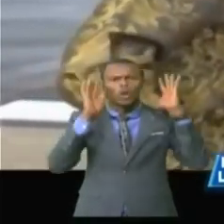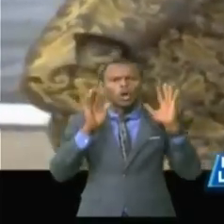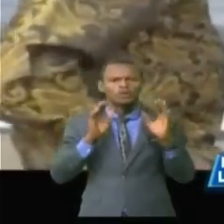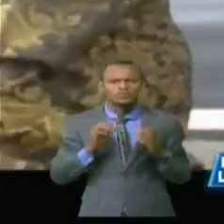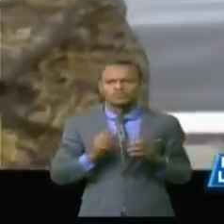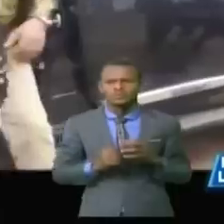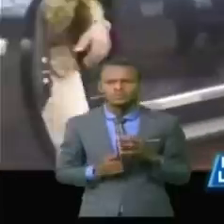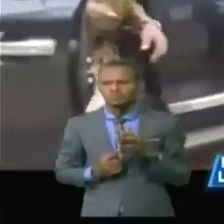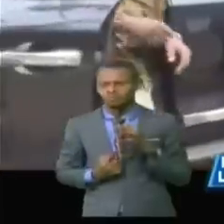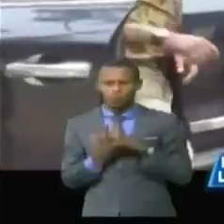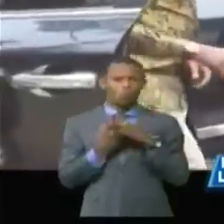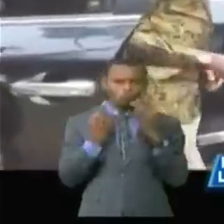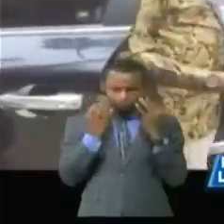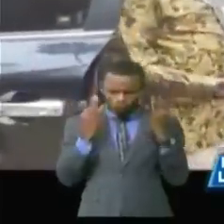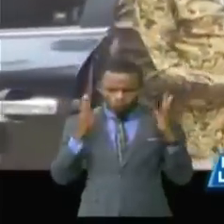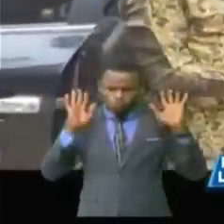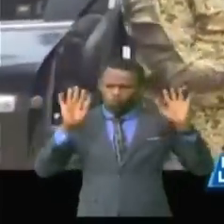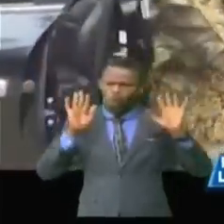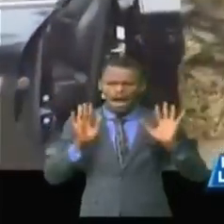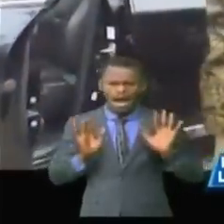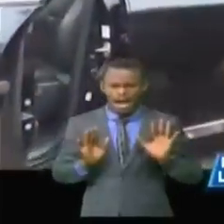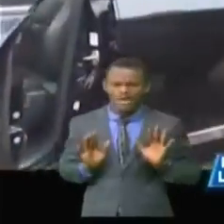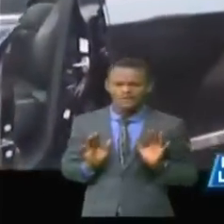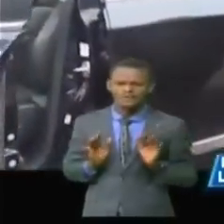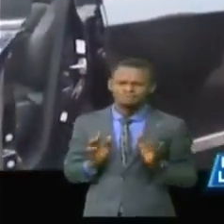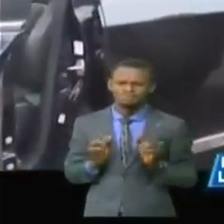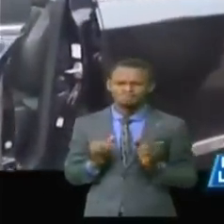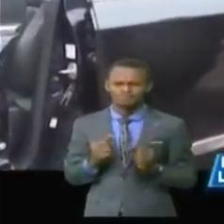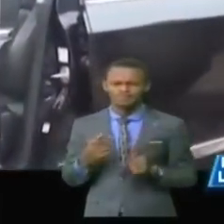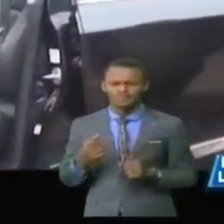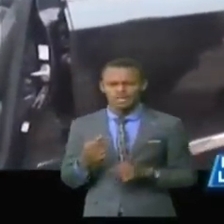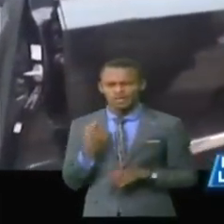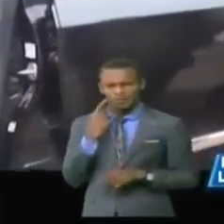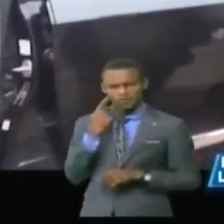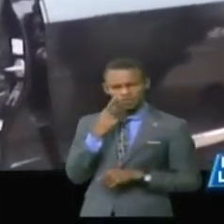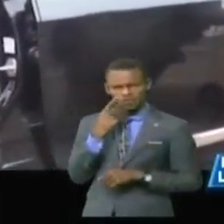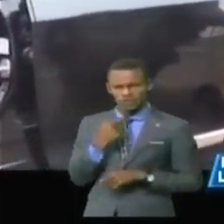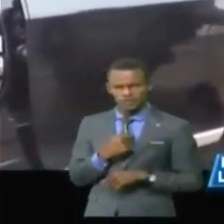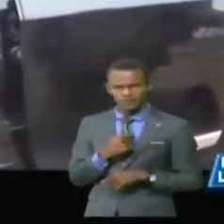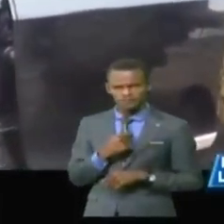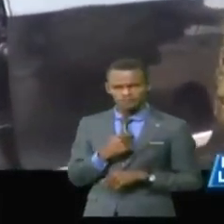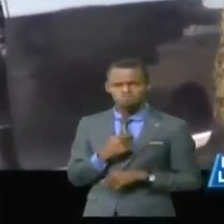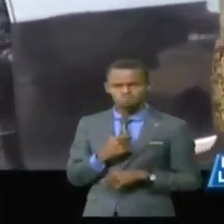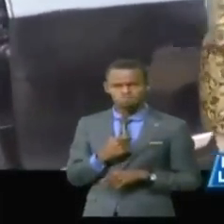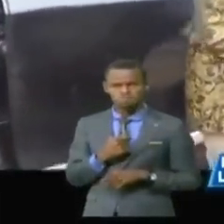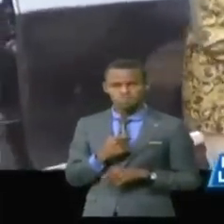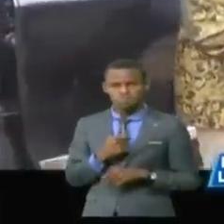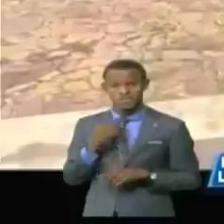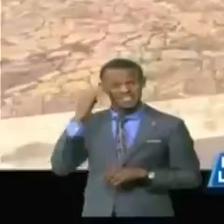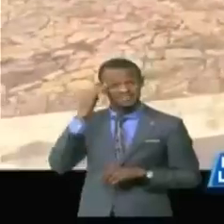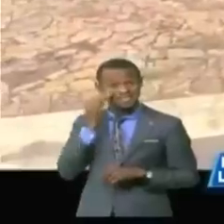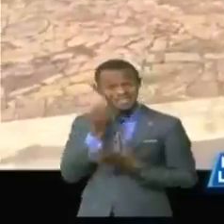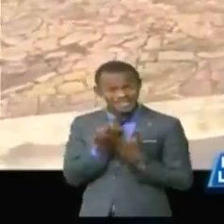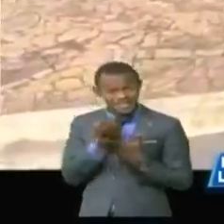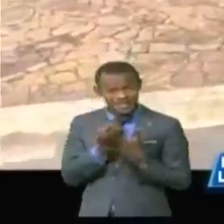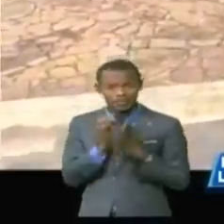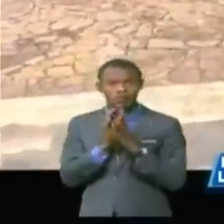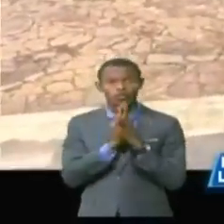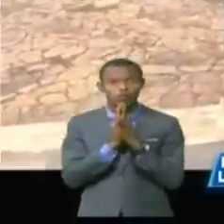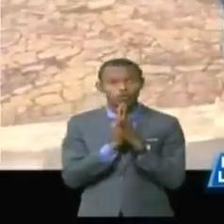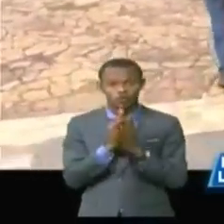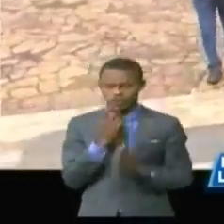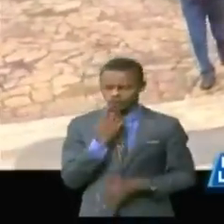avion... Concluant sa mission de vulgarisation des actions du chef de l'État Félix-Antoine Tshisekedi Tshilombo dans le Sud